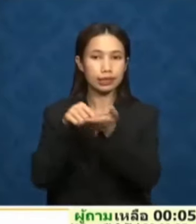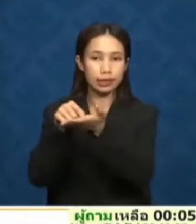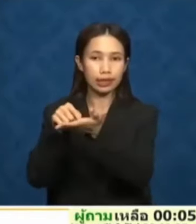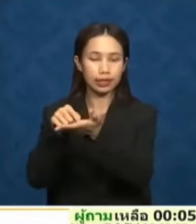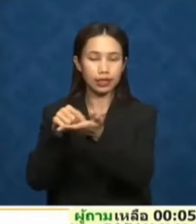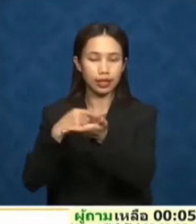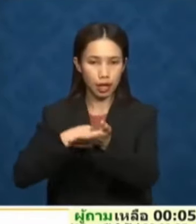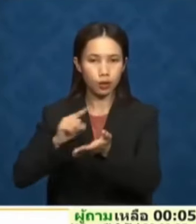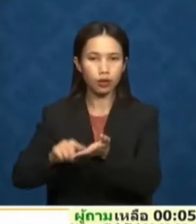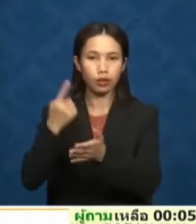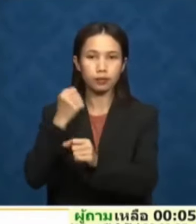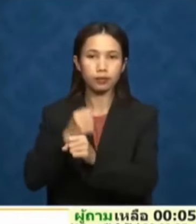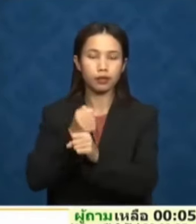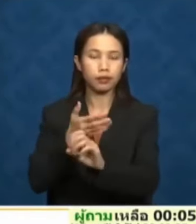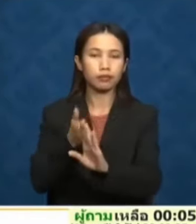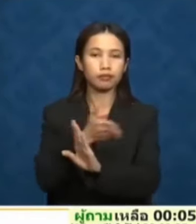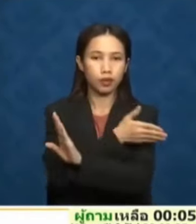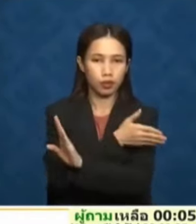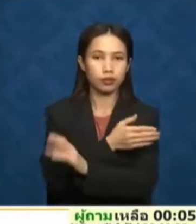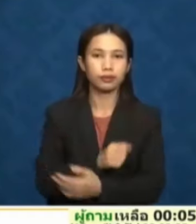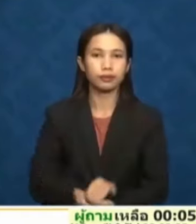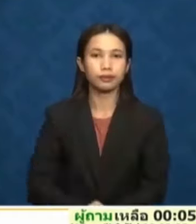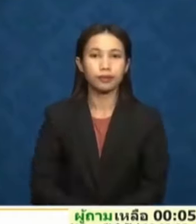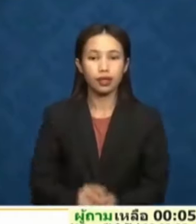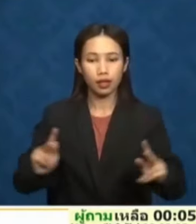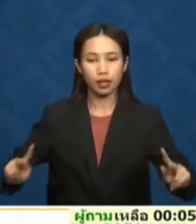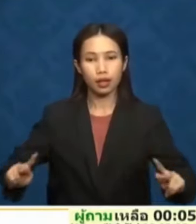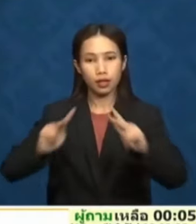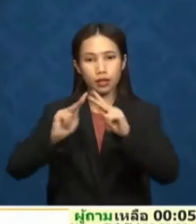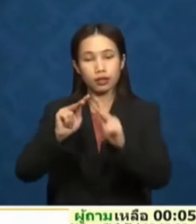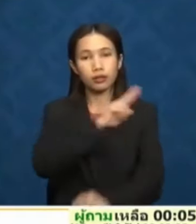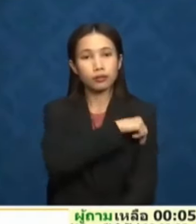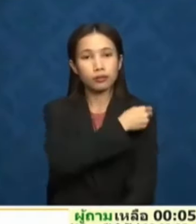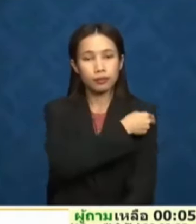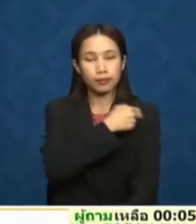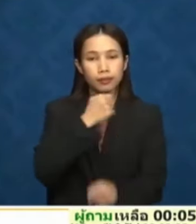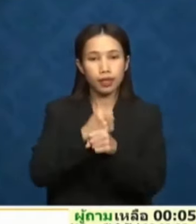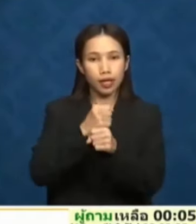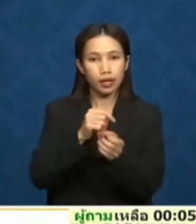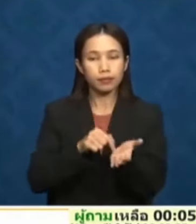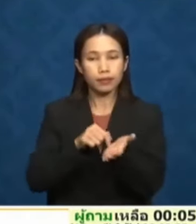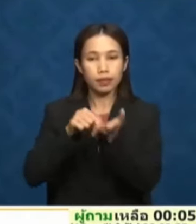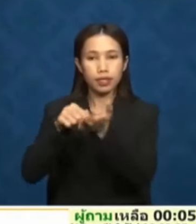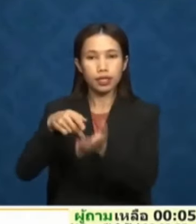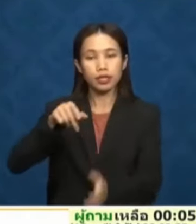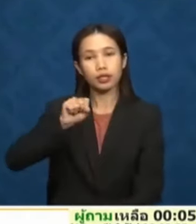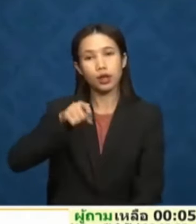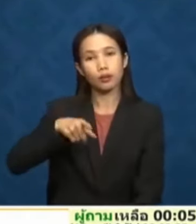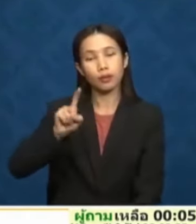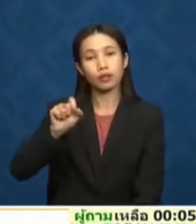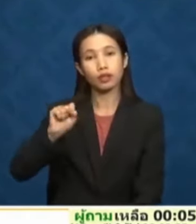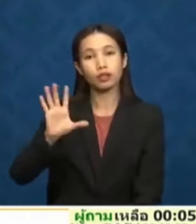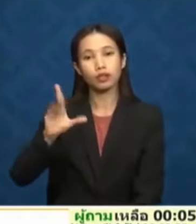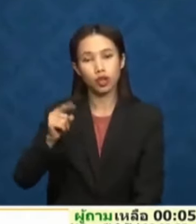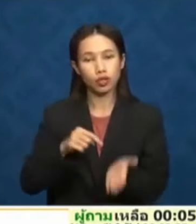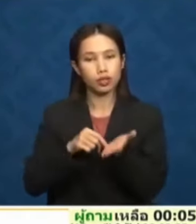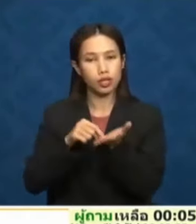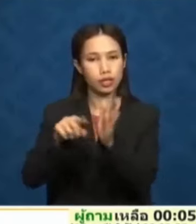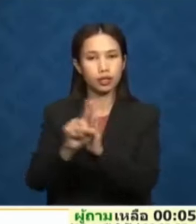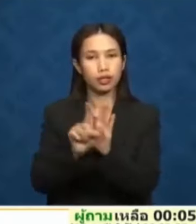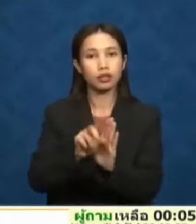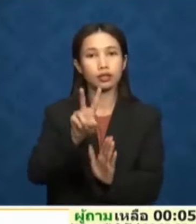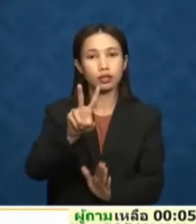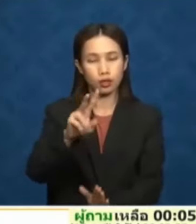สถาบนะคะ 5ชมรมเนี่ยกระทรวงสุขทำเรื่องนี้เสนอเข้าบอสปชช 2ครั้งครับเพื่อจัด